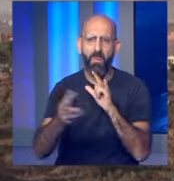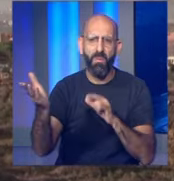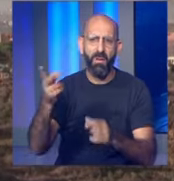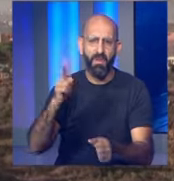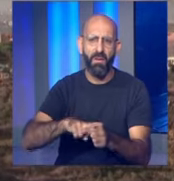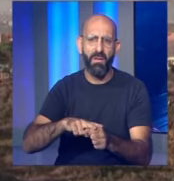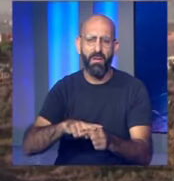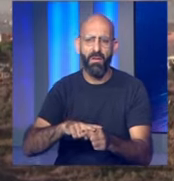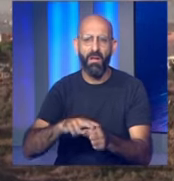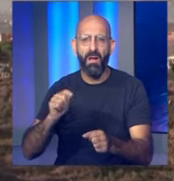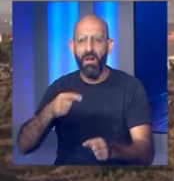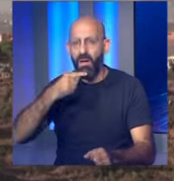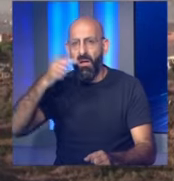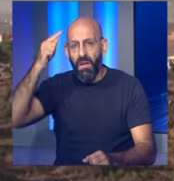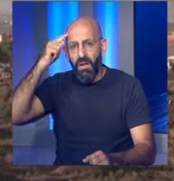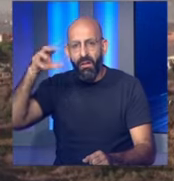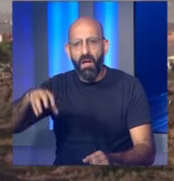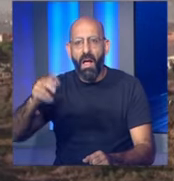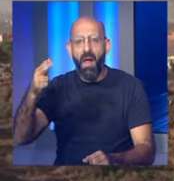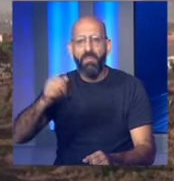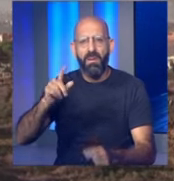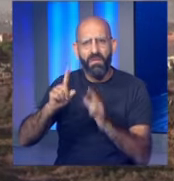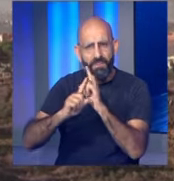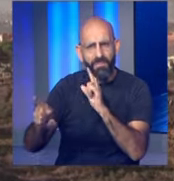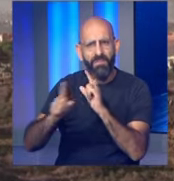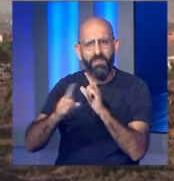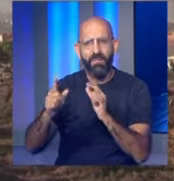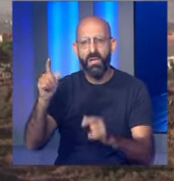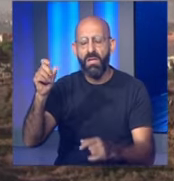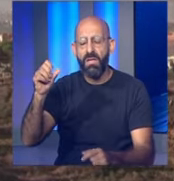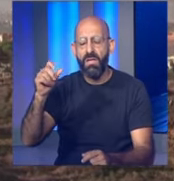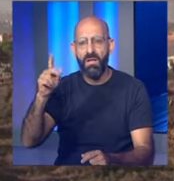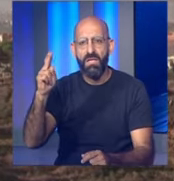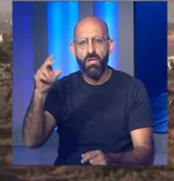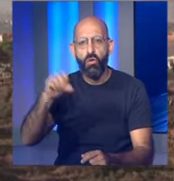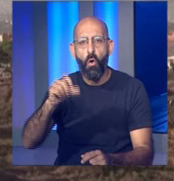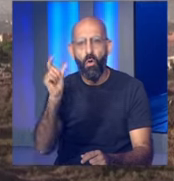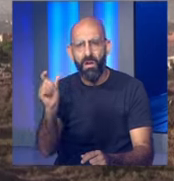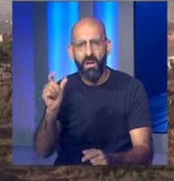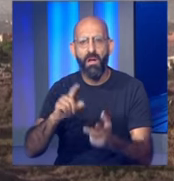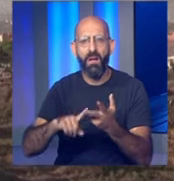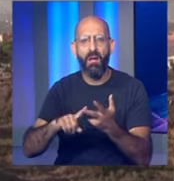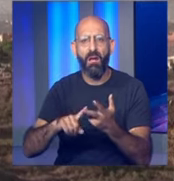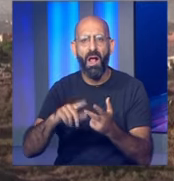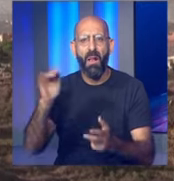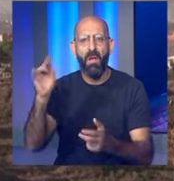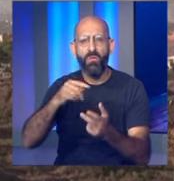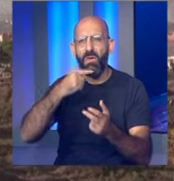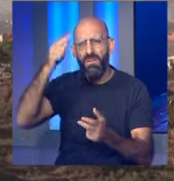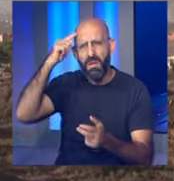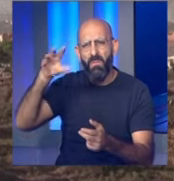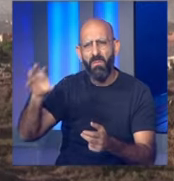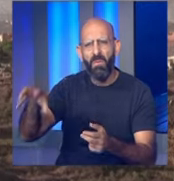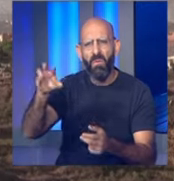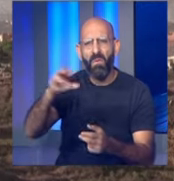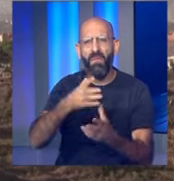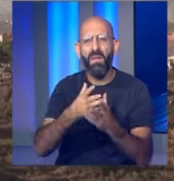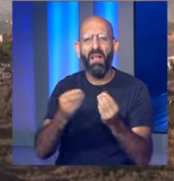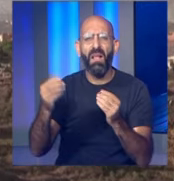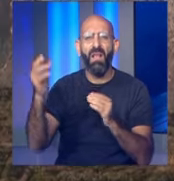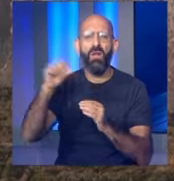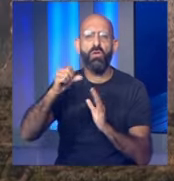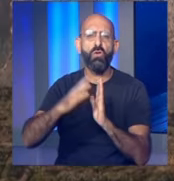تاج الدين، كما أغار على عرب صليم واستهدف مجد الزون المنصوري لقليلي أطراف البرغلية بقضاء سور،